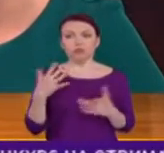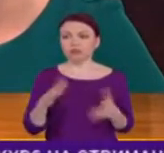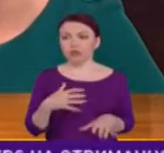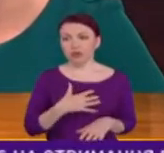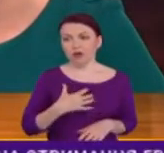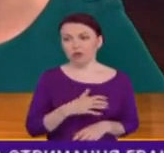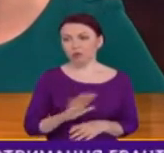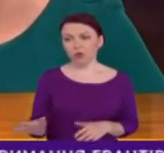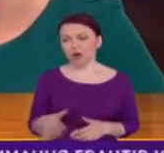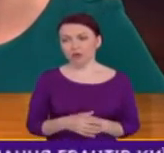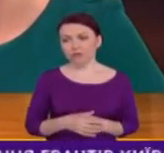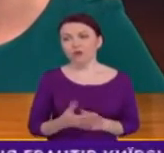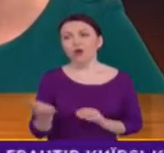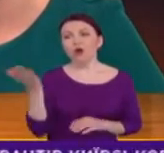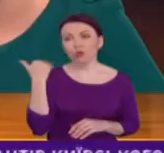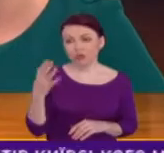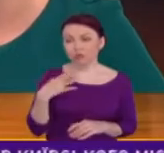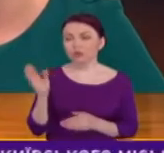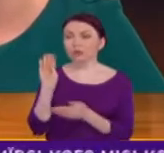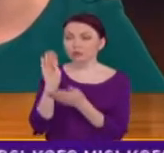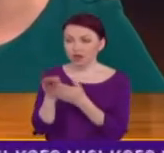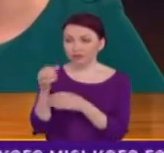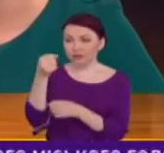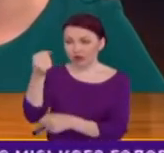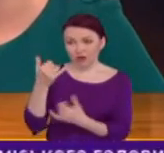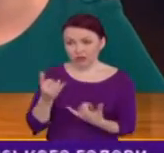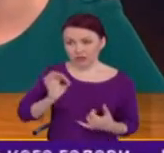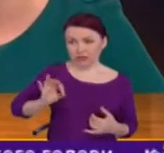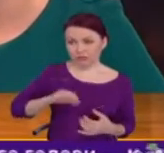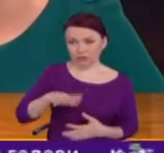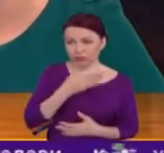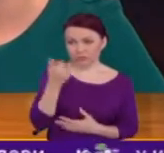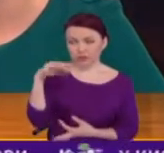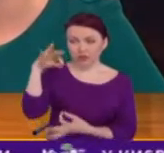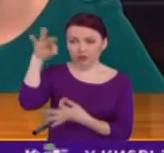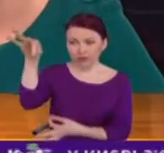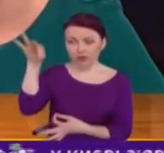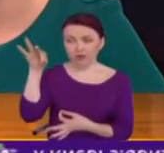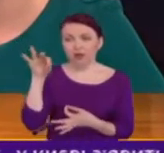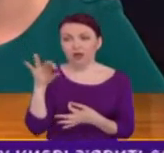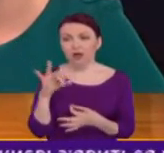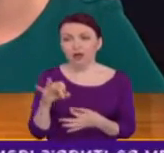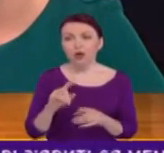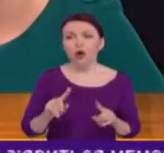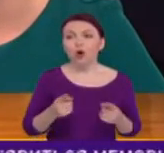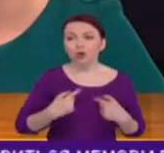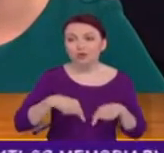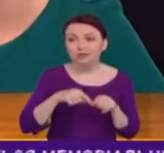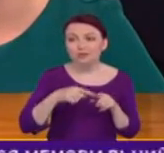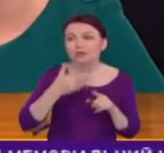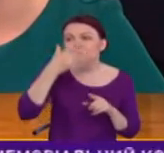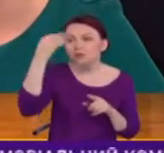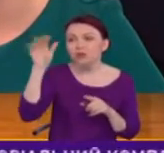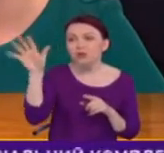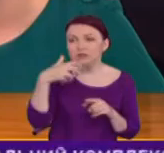актуальні. Ну, тобто вони колись були поставлені, там, що там робиться дорога там, чи ще щось. І організації забували їх просто